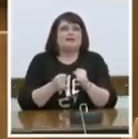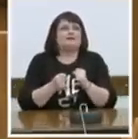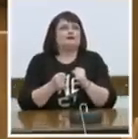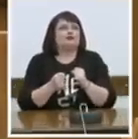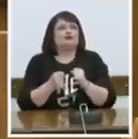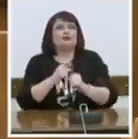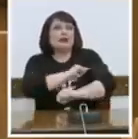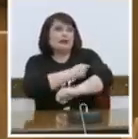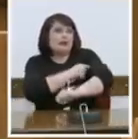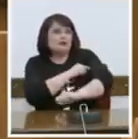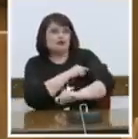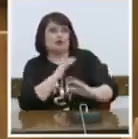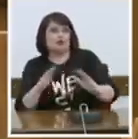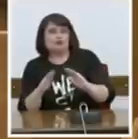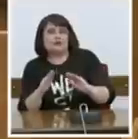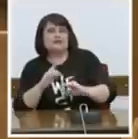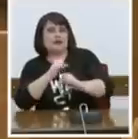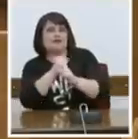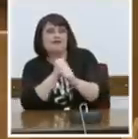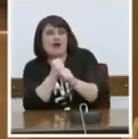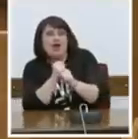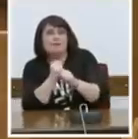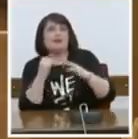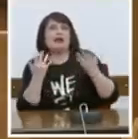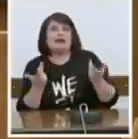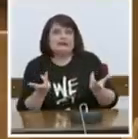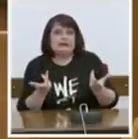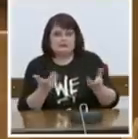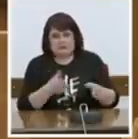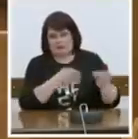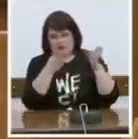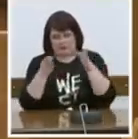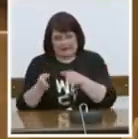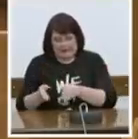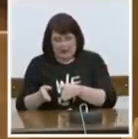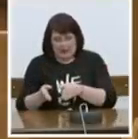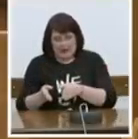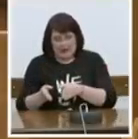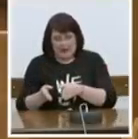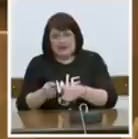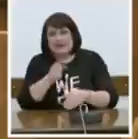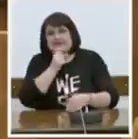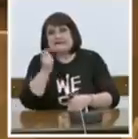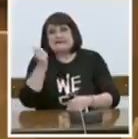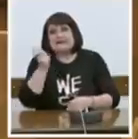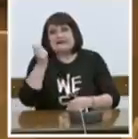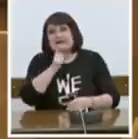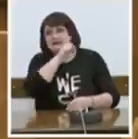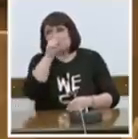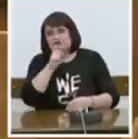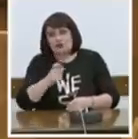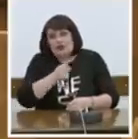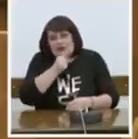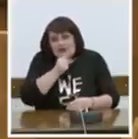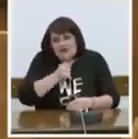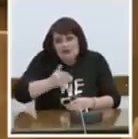ιατροφαρμακευτική κάλυψή τους και την ίδια ώρα στη δύση του βίου τους λόγω της